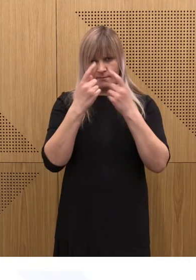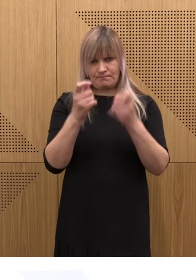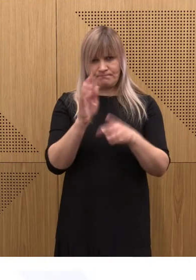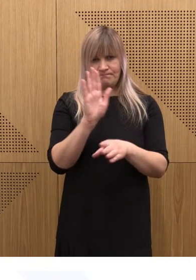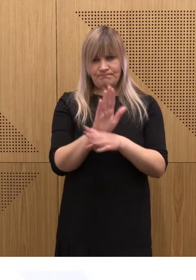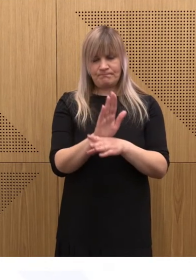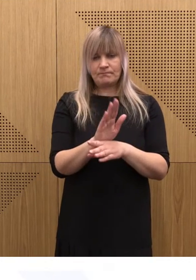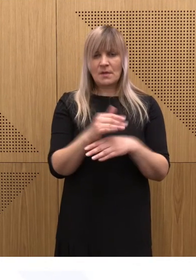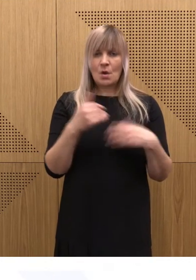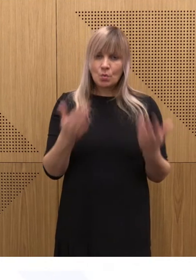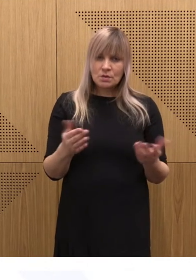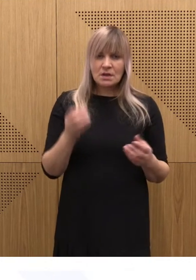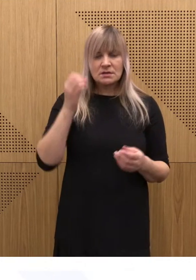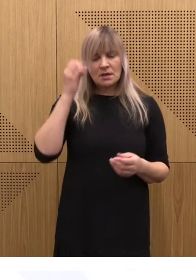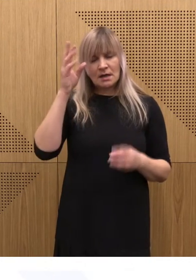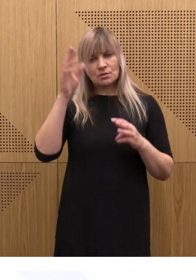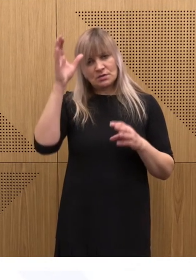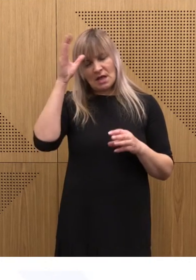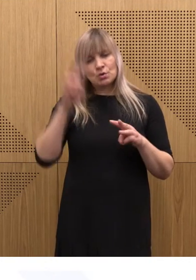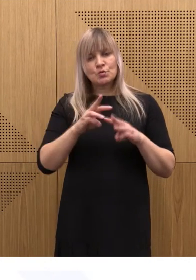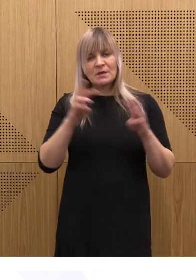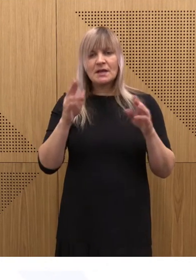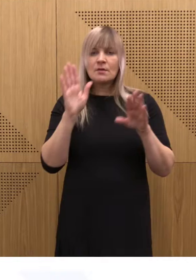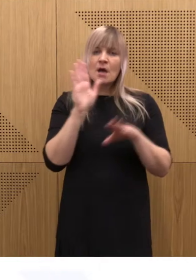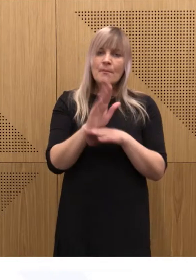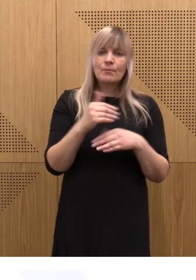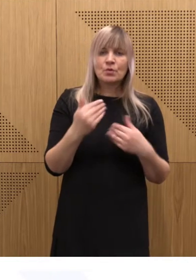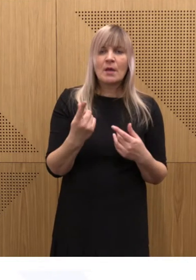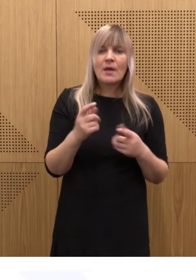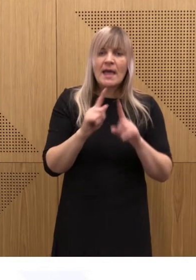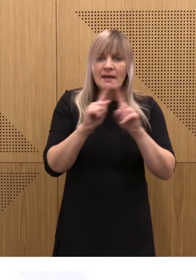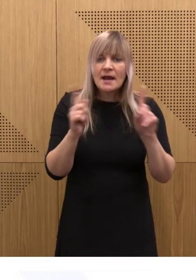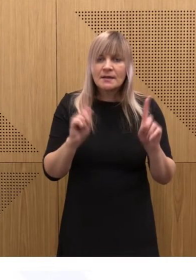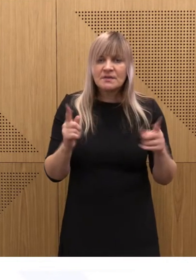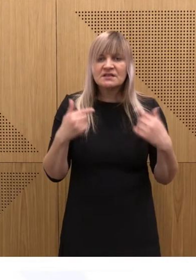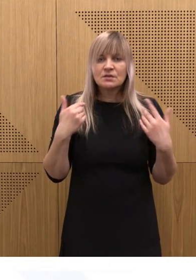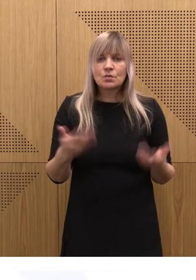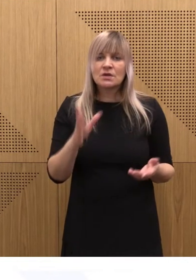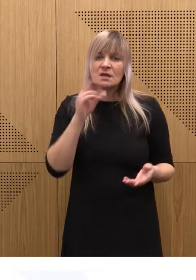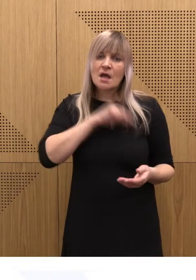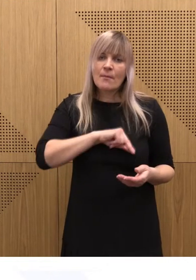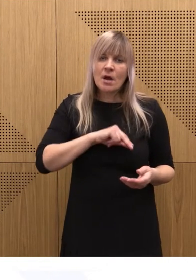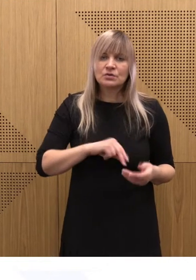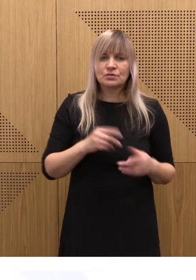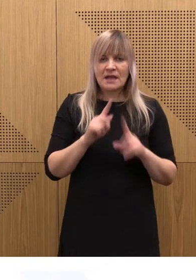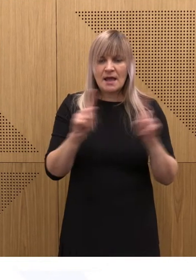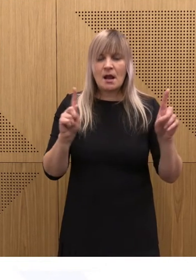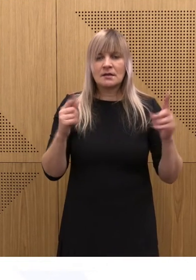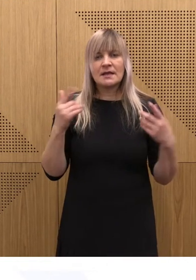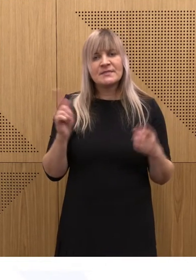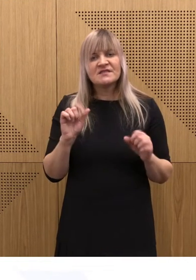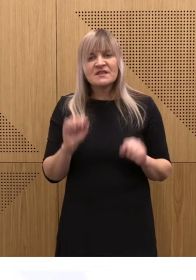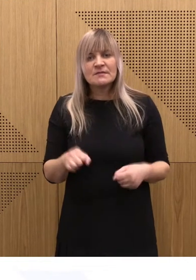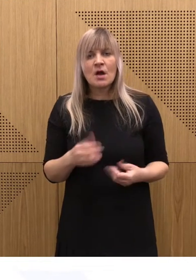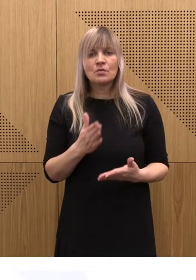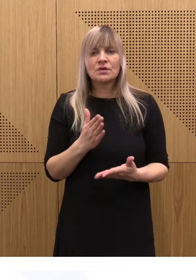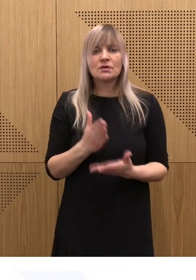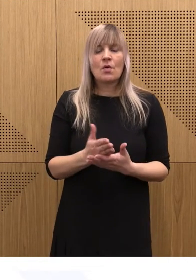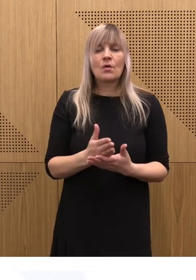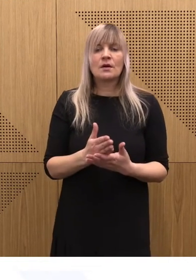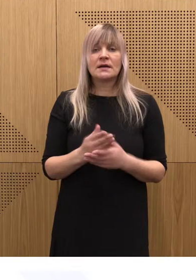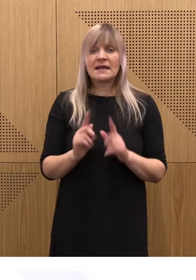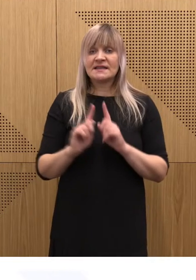juhis Haridusteadusministeeriumist, millised on need erandid, kuidas neid saab kasutada, millised võimalused on